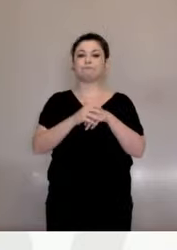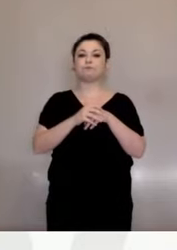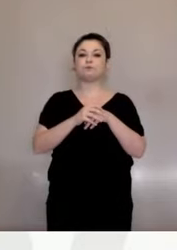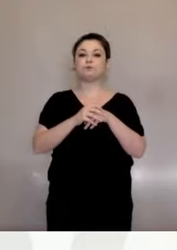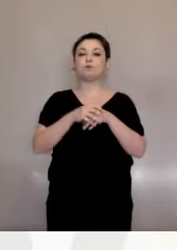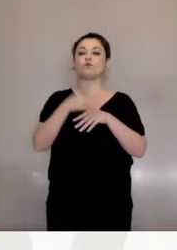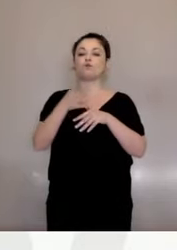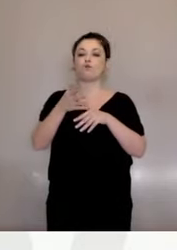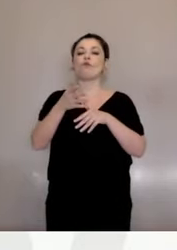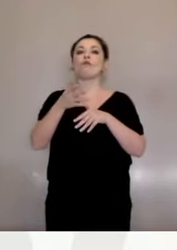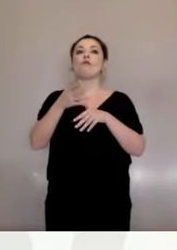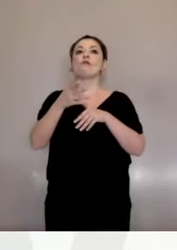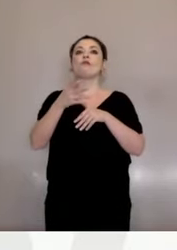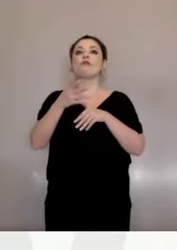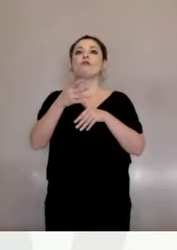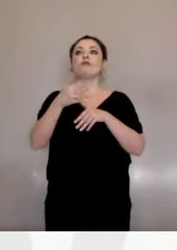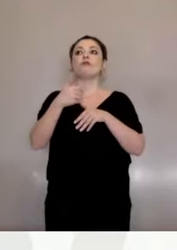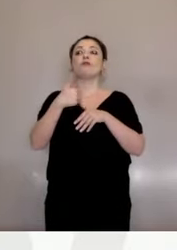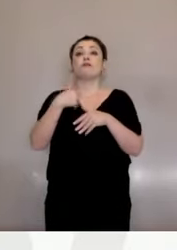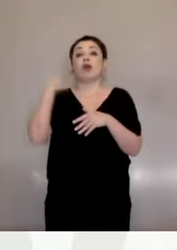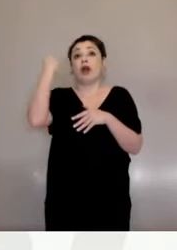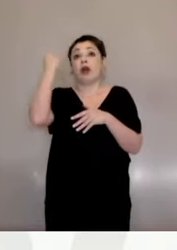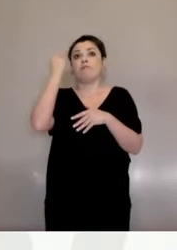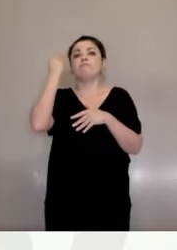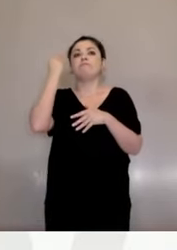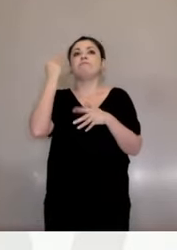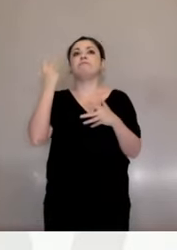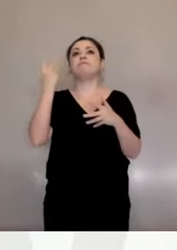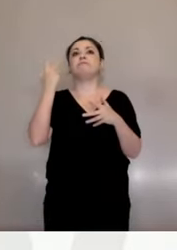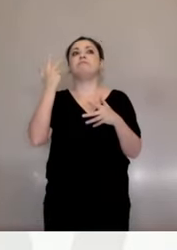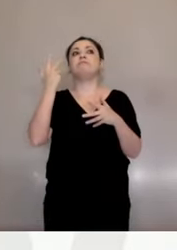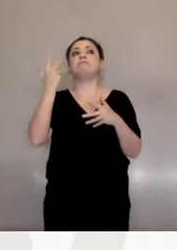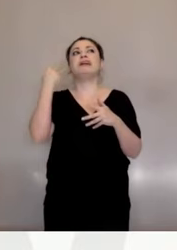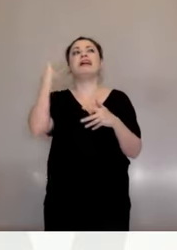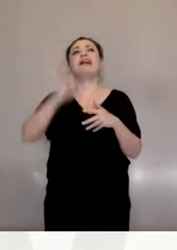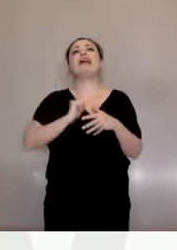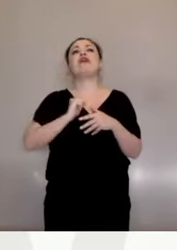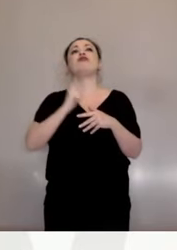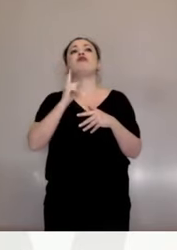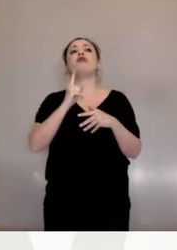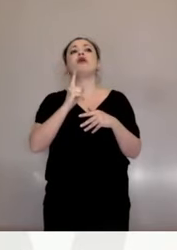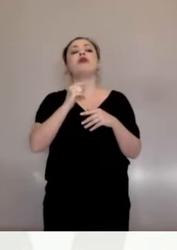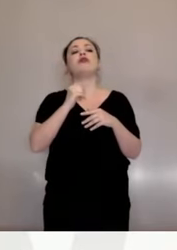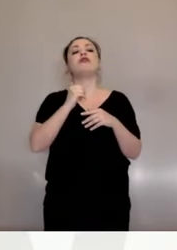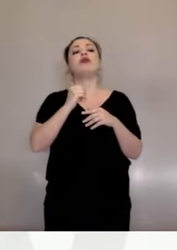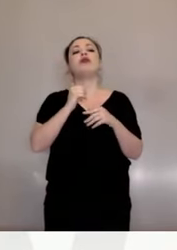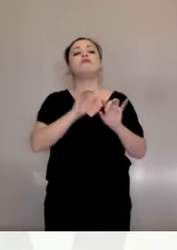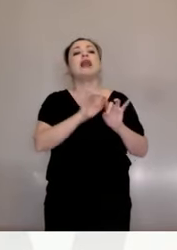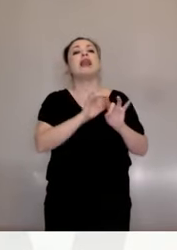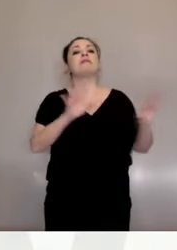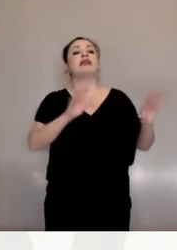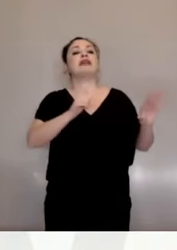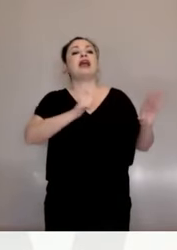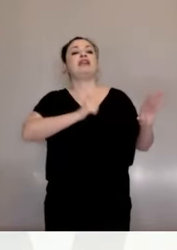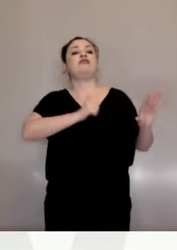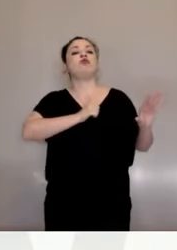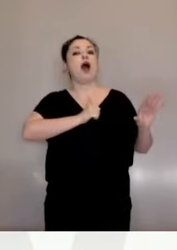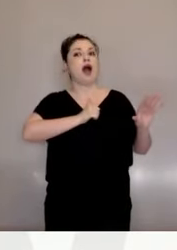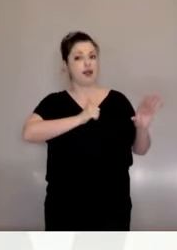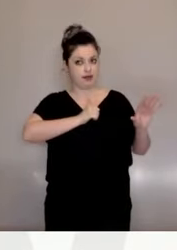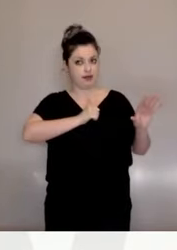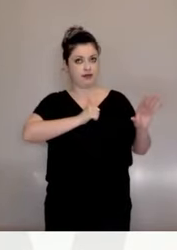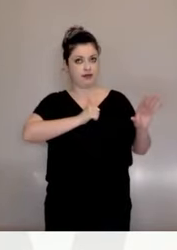E allora penso che se pensiamo alla nostra libertà individuale,